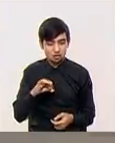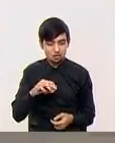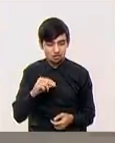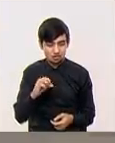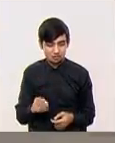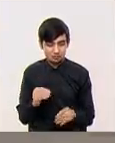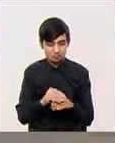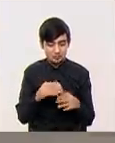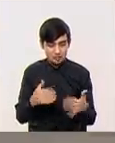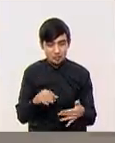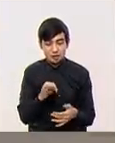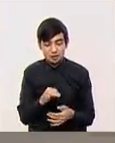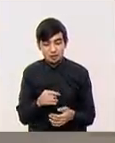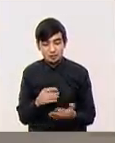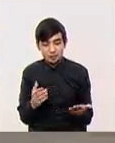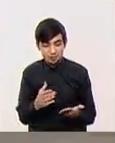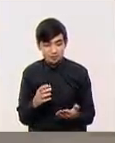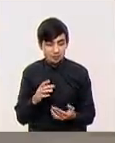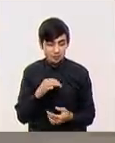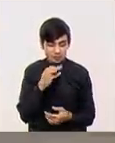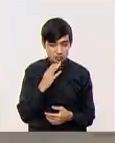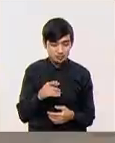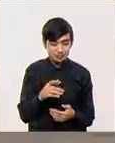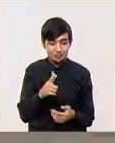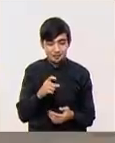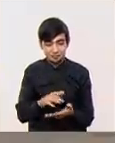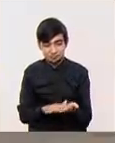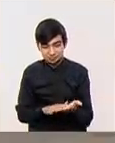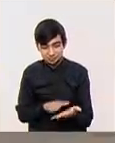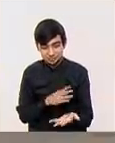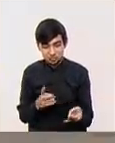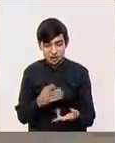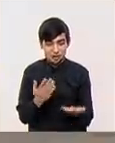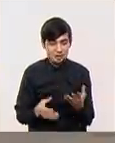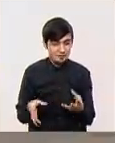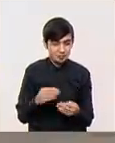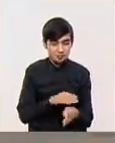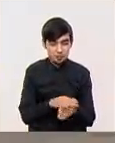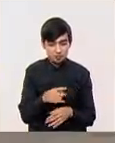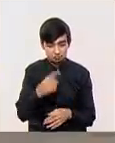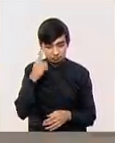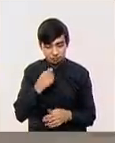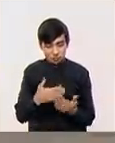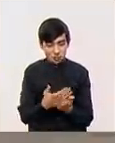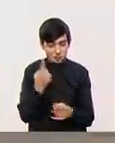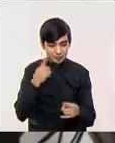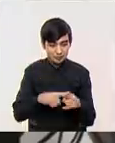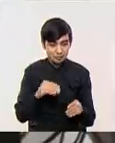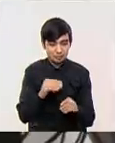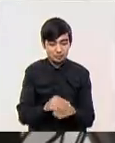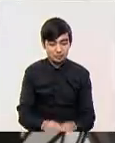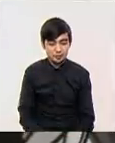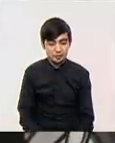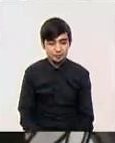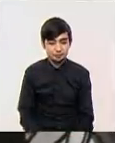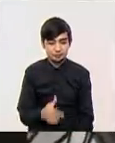Қай торабын алсақ та, газды тазалау торабы болсын, барлығында тек ең жаңа технологиялар қолданылған.